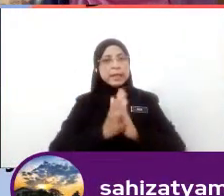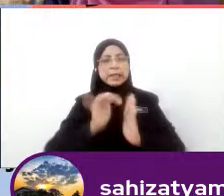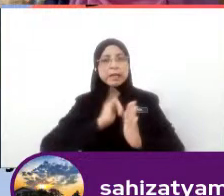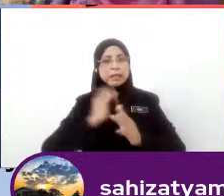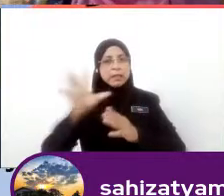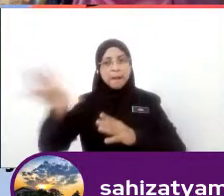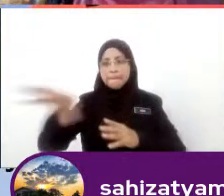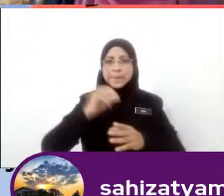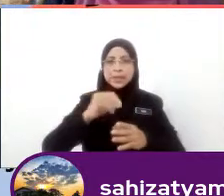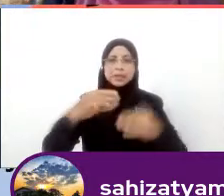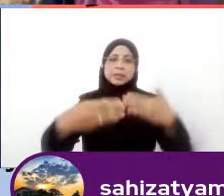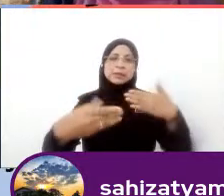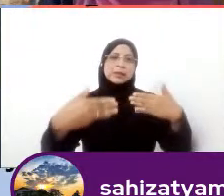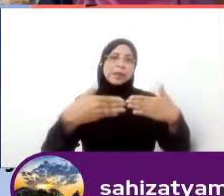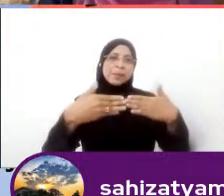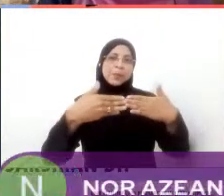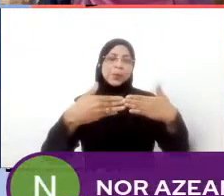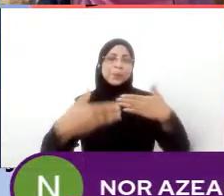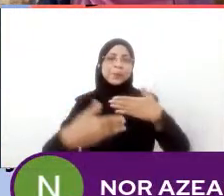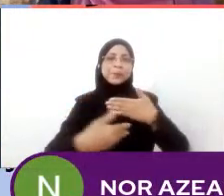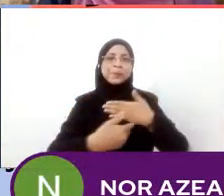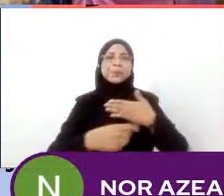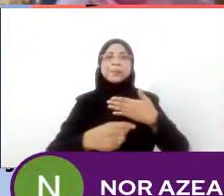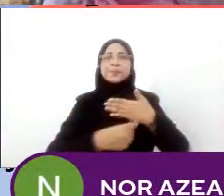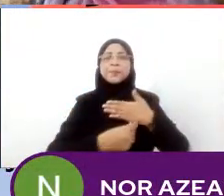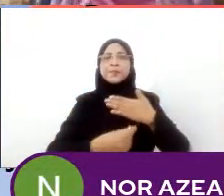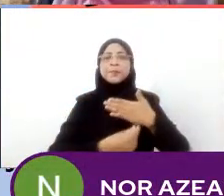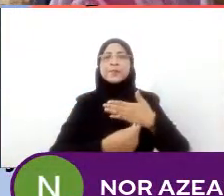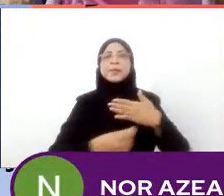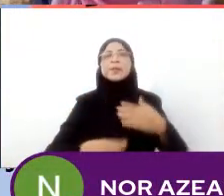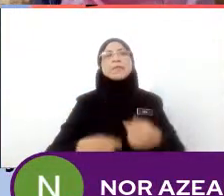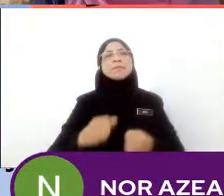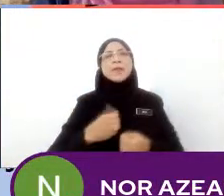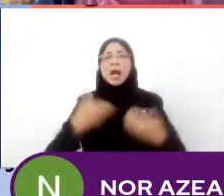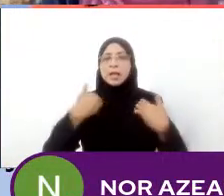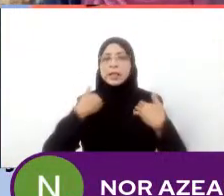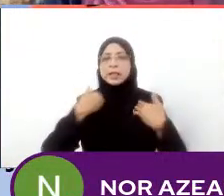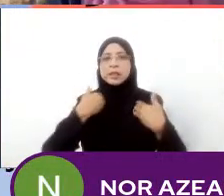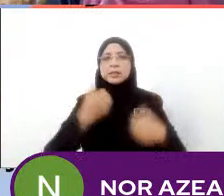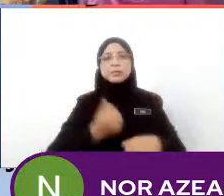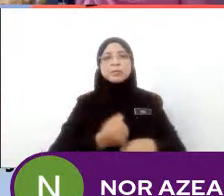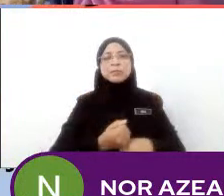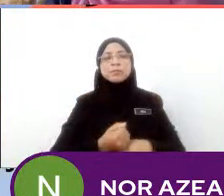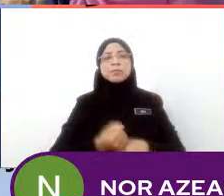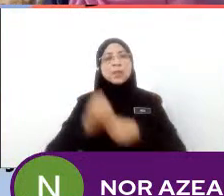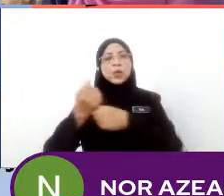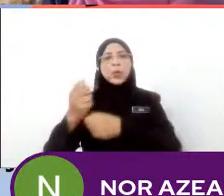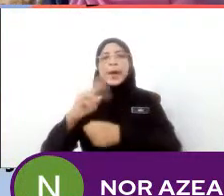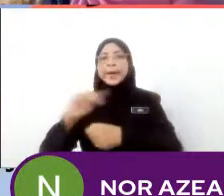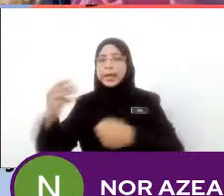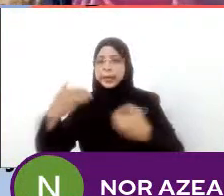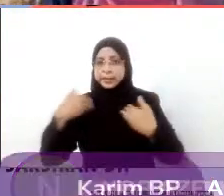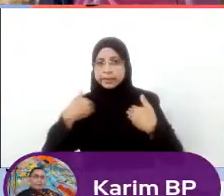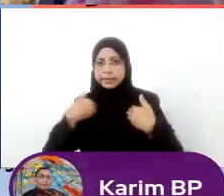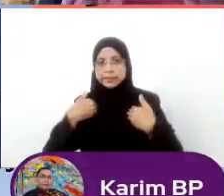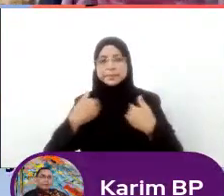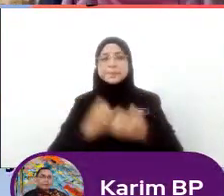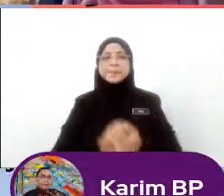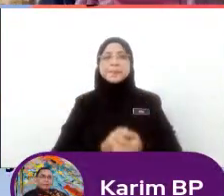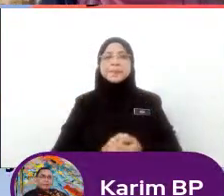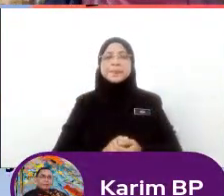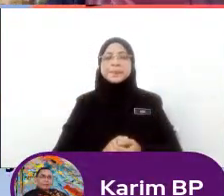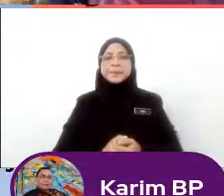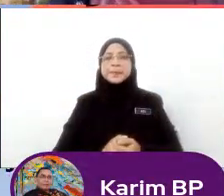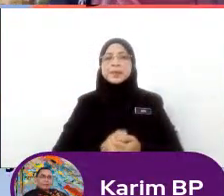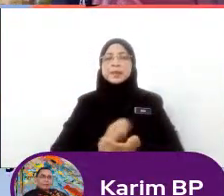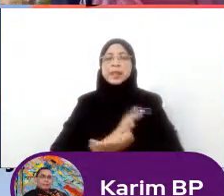dan sambunglah. Ni pun semua sumbangan. Kalau kita kan peruntukan selalu mana-mana sekolah susah kan. Jadi kita